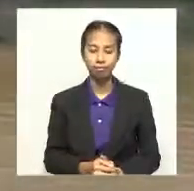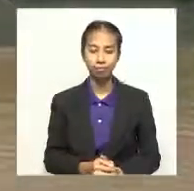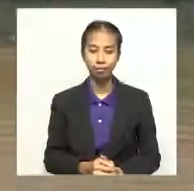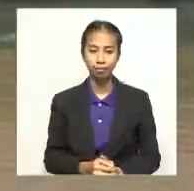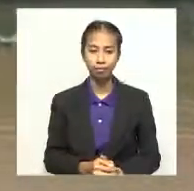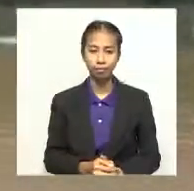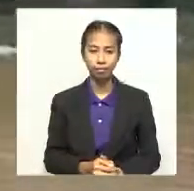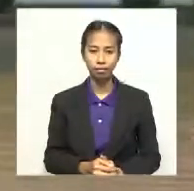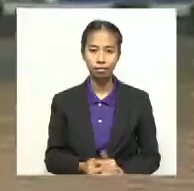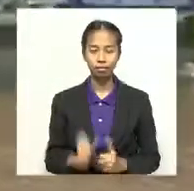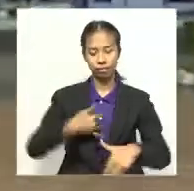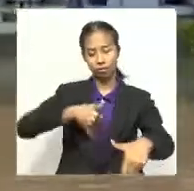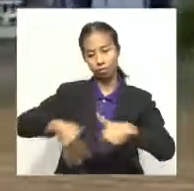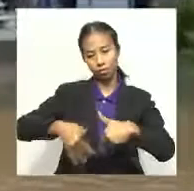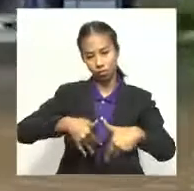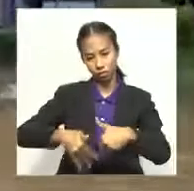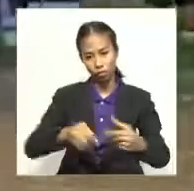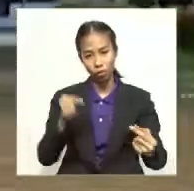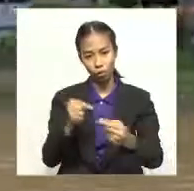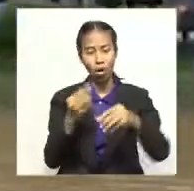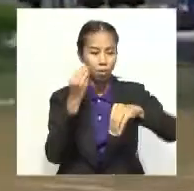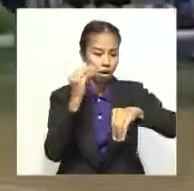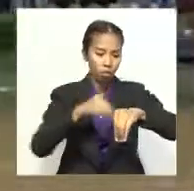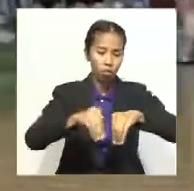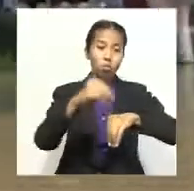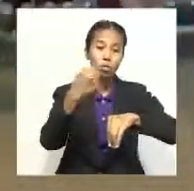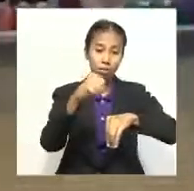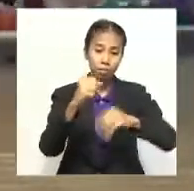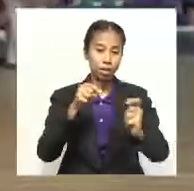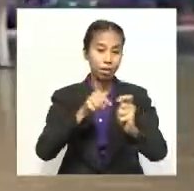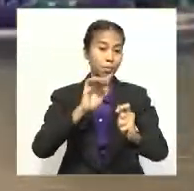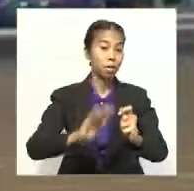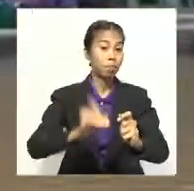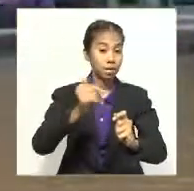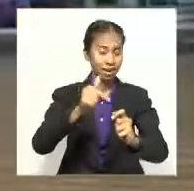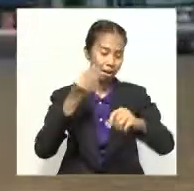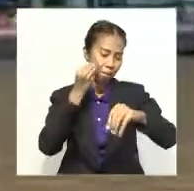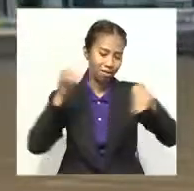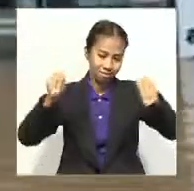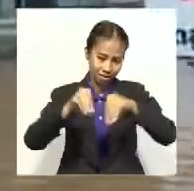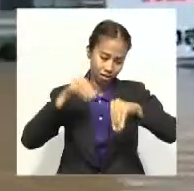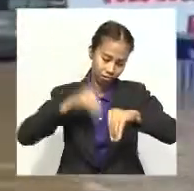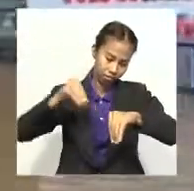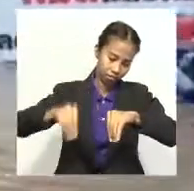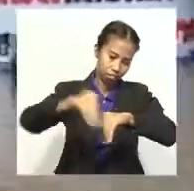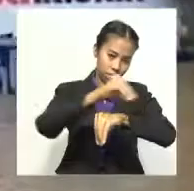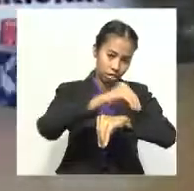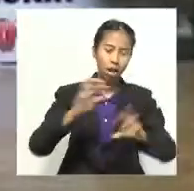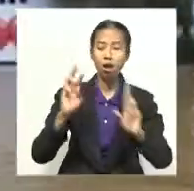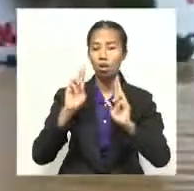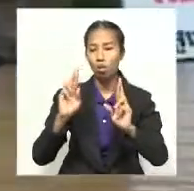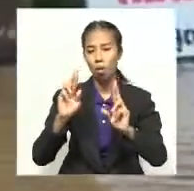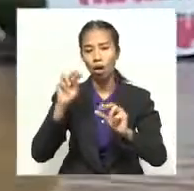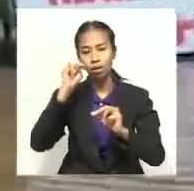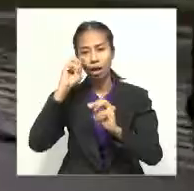ส่วนประชาชนที่อยู่ในพื้นที่บ้านนาแซะหมู่10ตำบลบ้านนาอำเภอเมืองชุมพรและพื้นที่ใกล้เคียงก็ขอให้เฝ้าระวังภัยจ